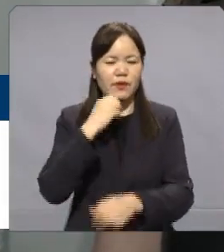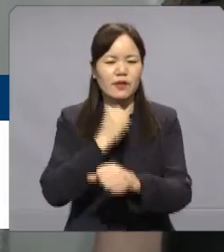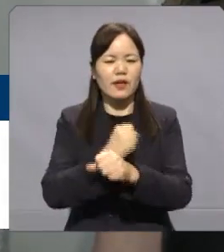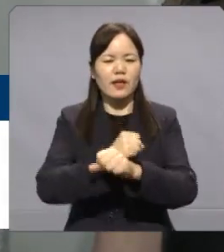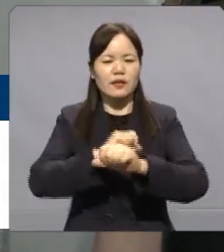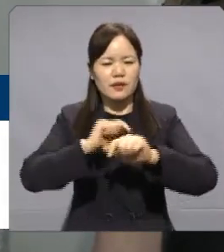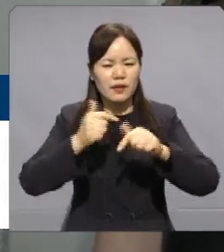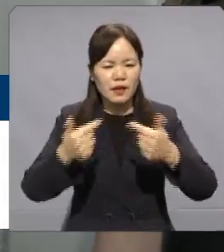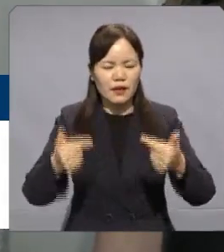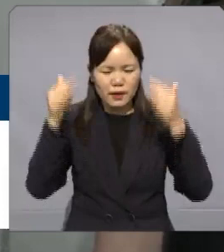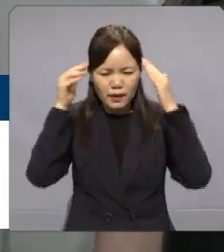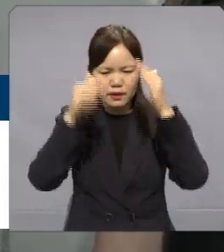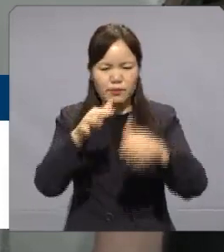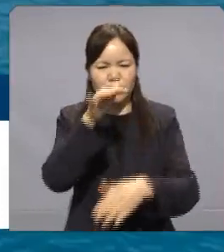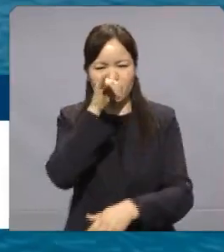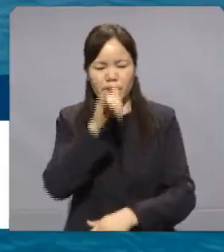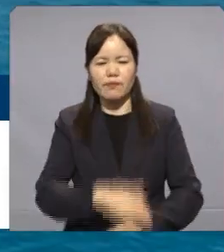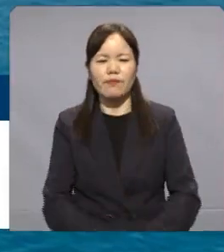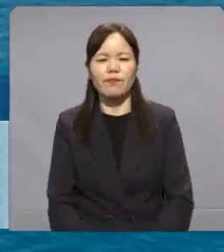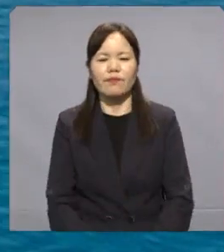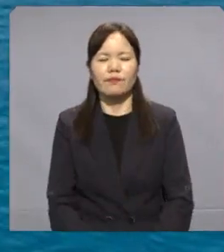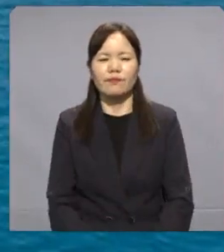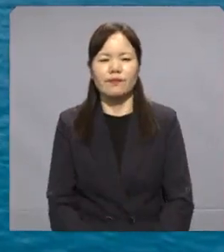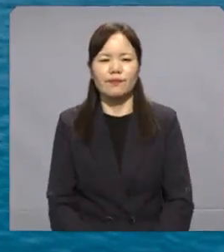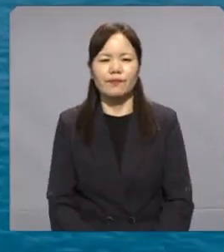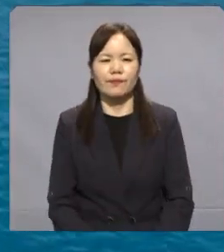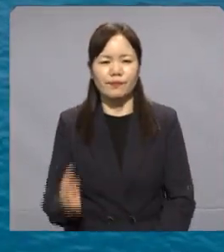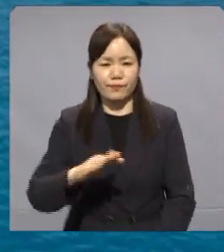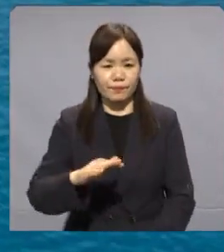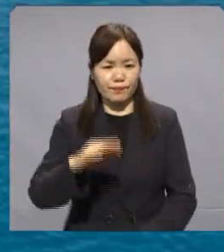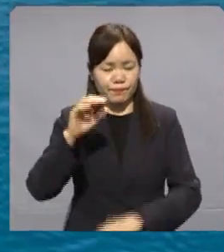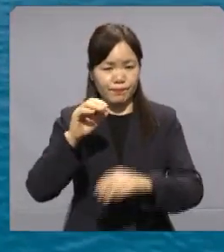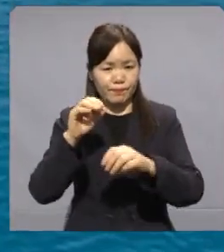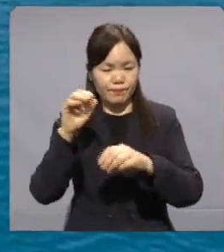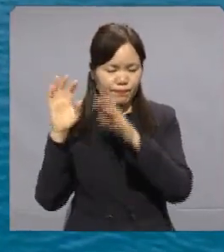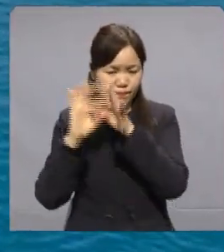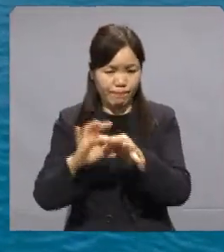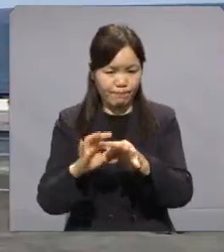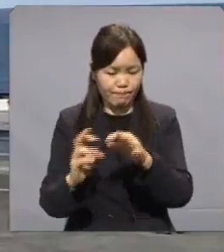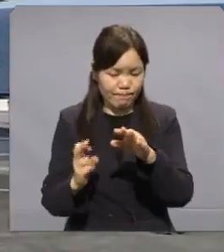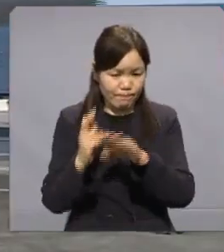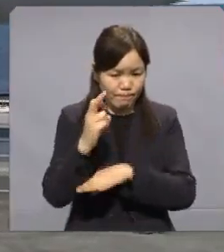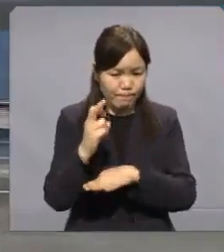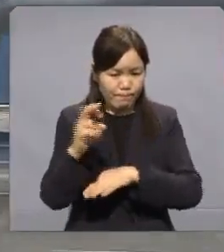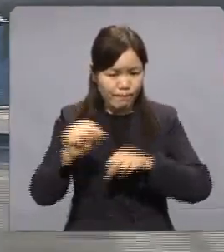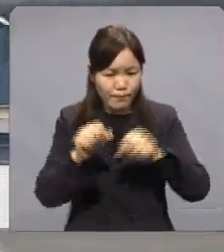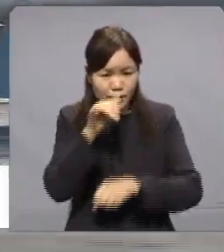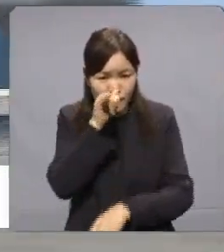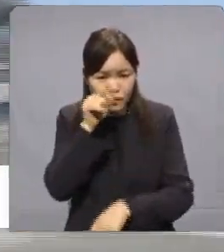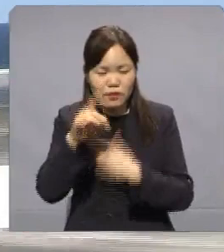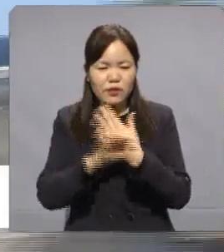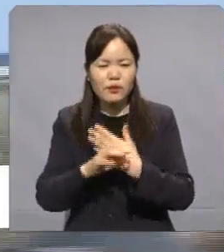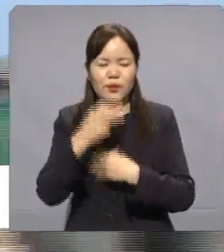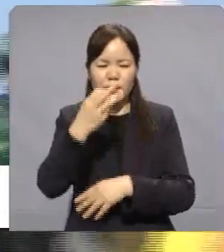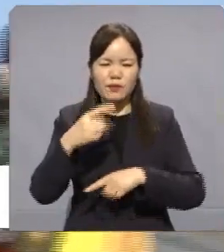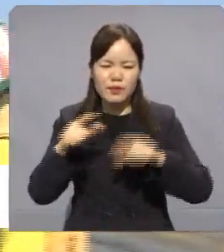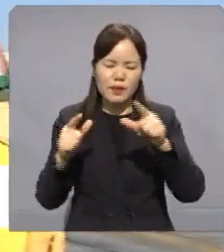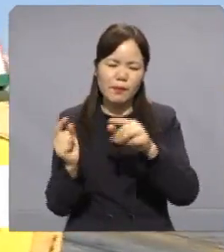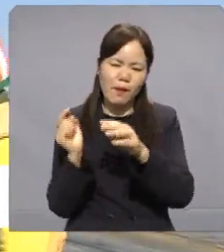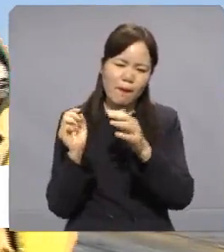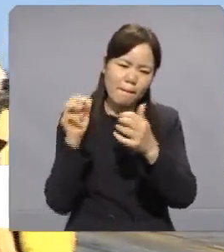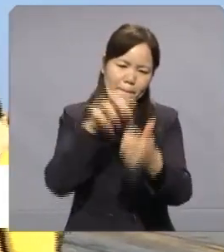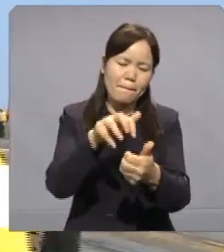go way beyond his capacity. 그래도 움직임이 계속되면 13일 원점 타격을 필두로 반격에 나서게